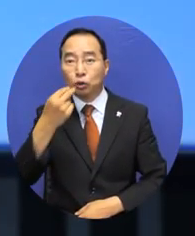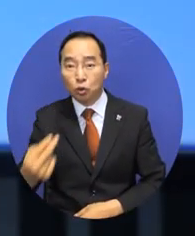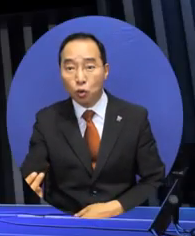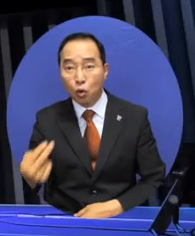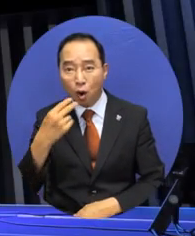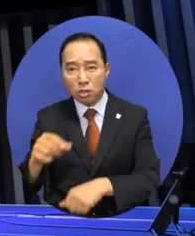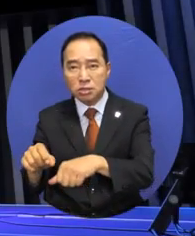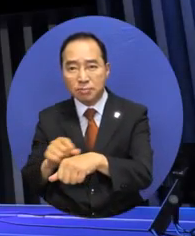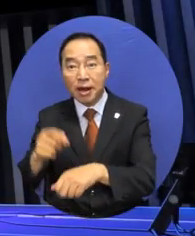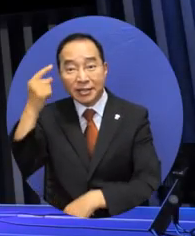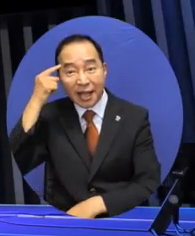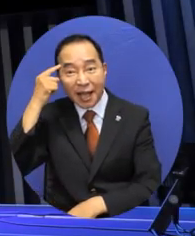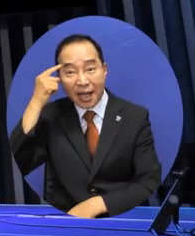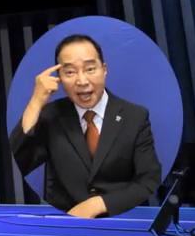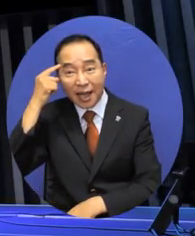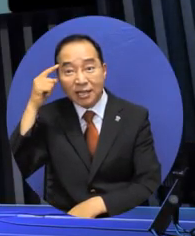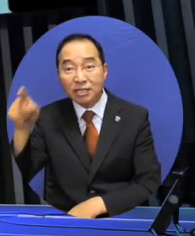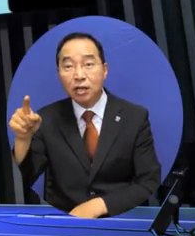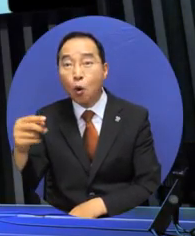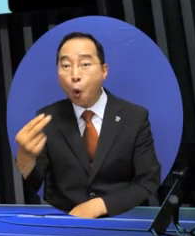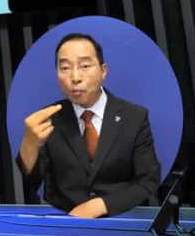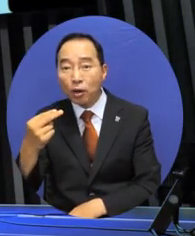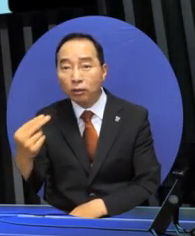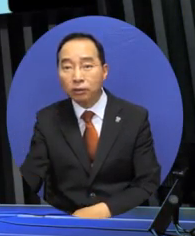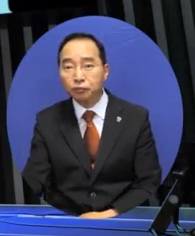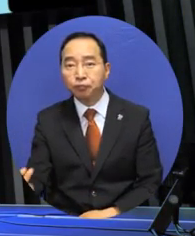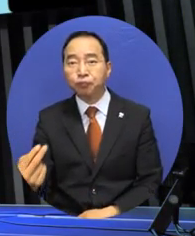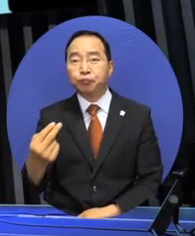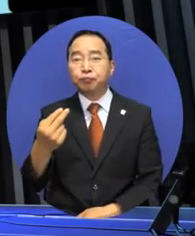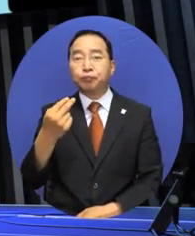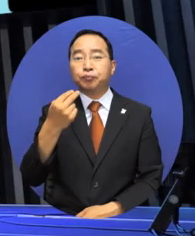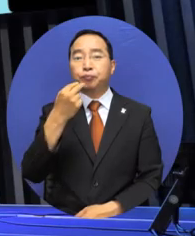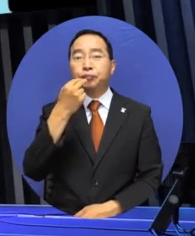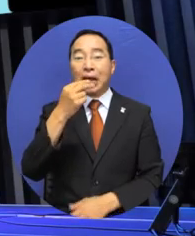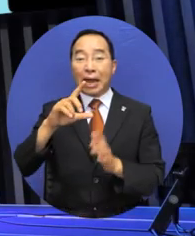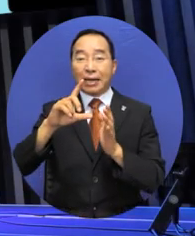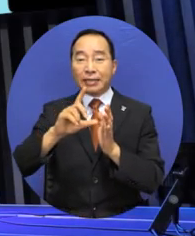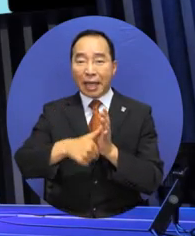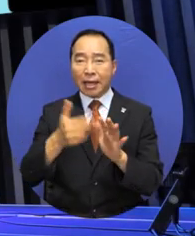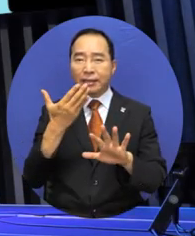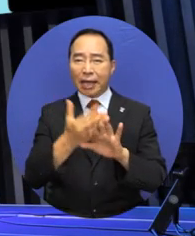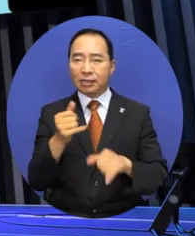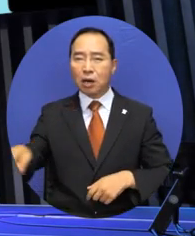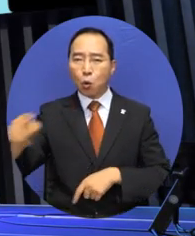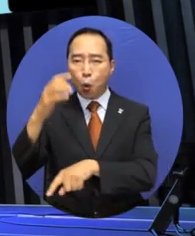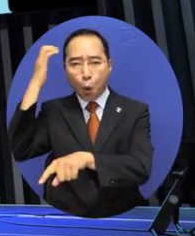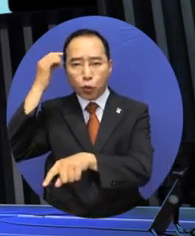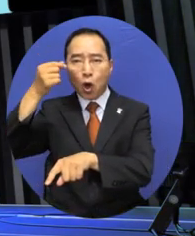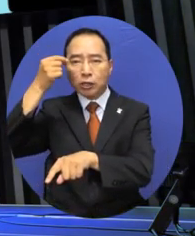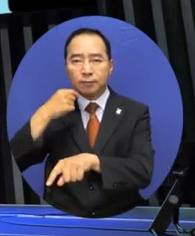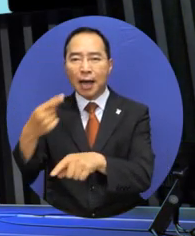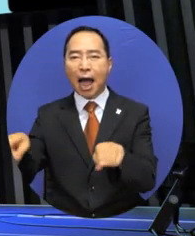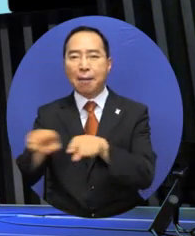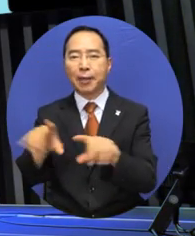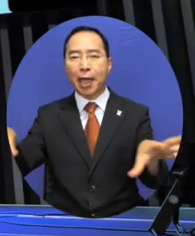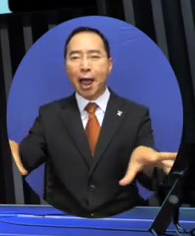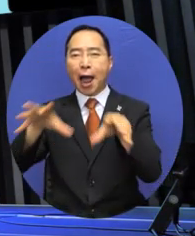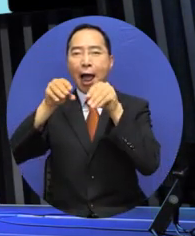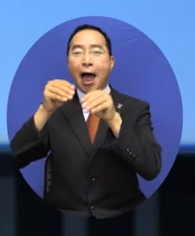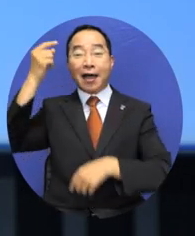하는데요. 통렌 호흡이란 들숨에 주변 다른 이들의 고통, 슬픔, 아픔을 함께